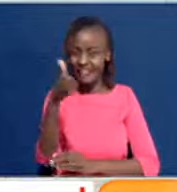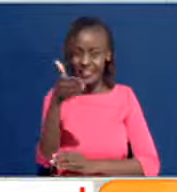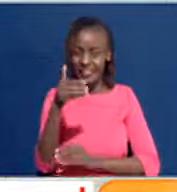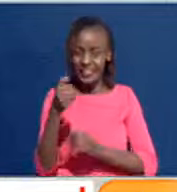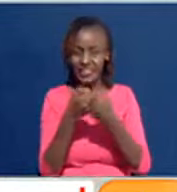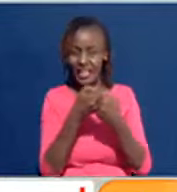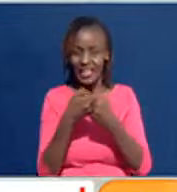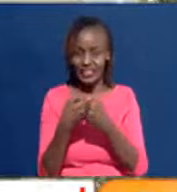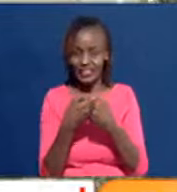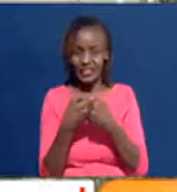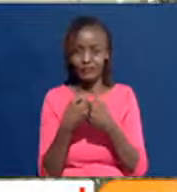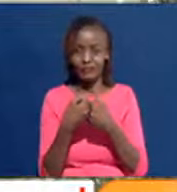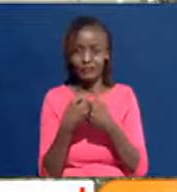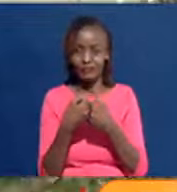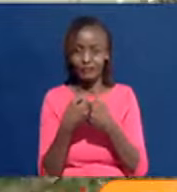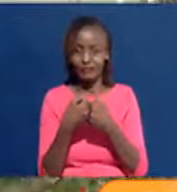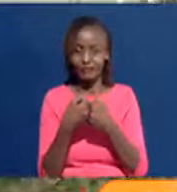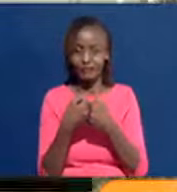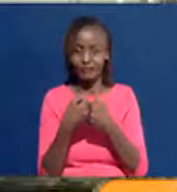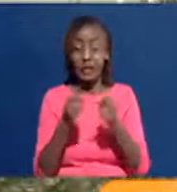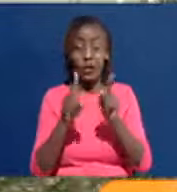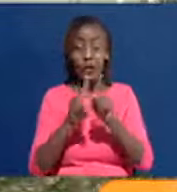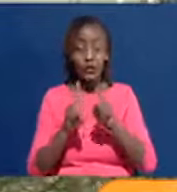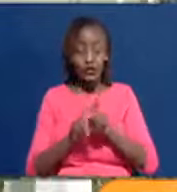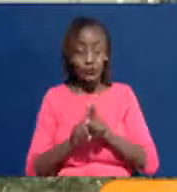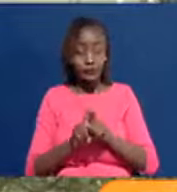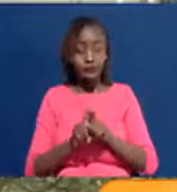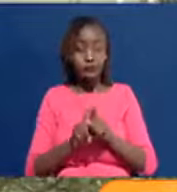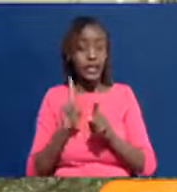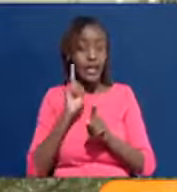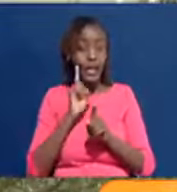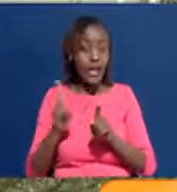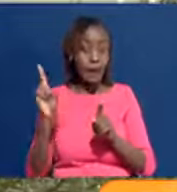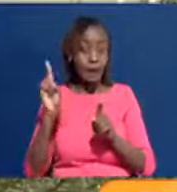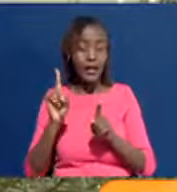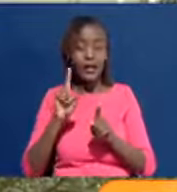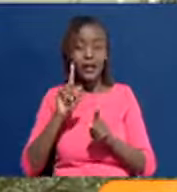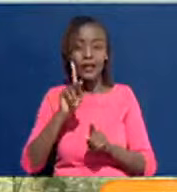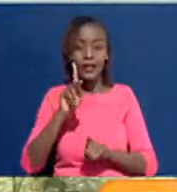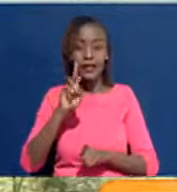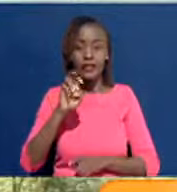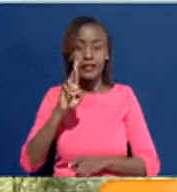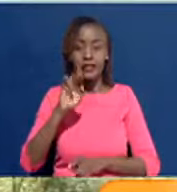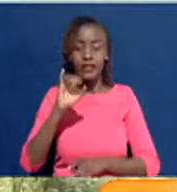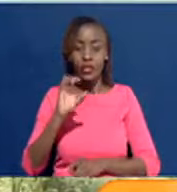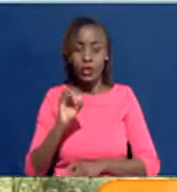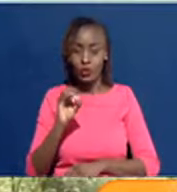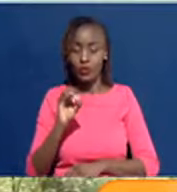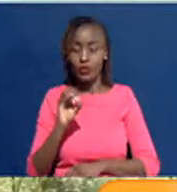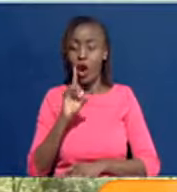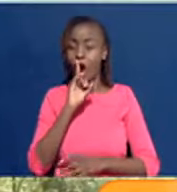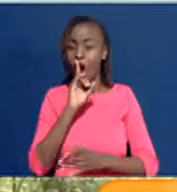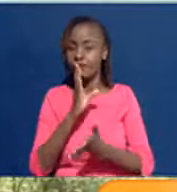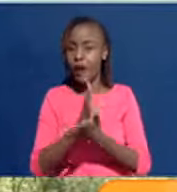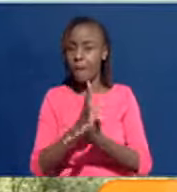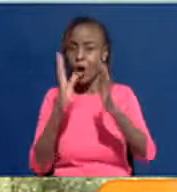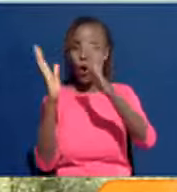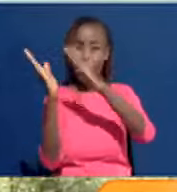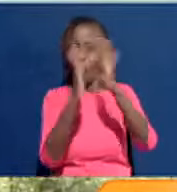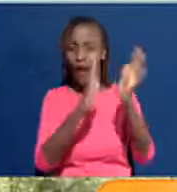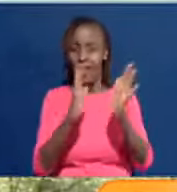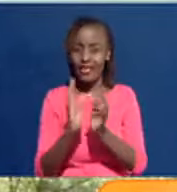sana economically. Halmashauri ya maendeleo katika bonde la Kerio KVDA inasema mabadiliko ya tabia